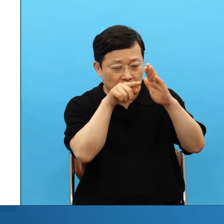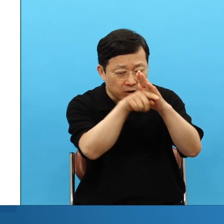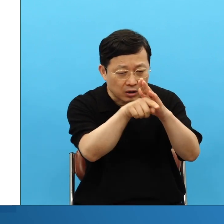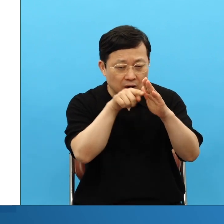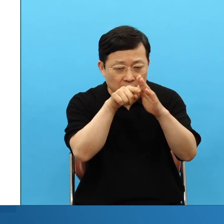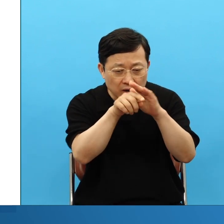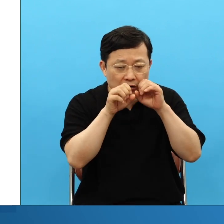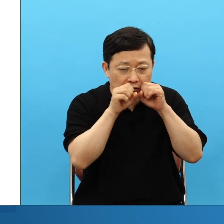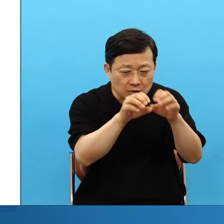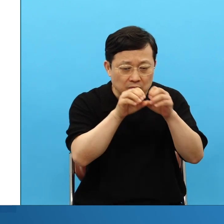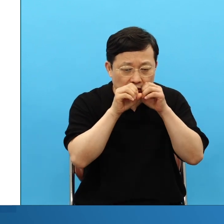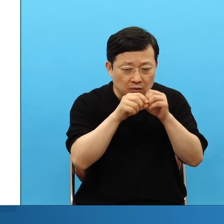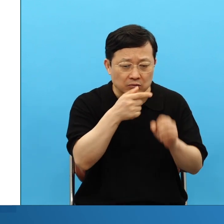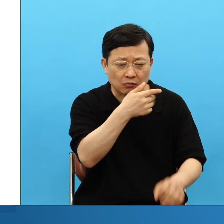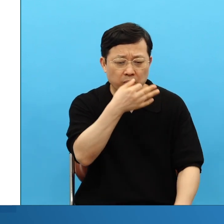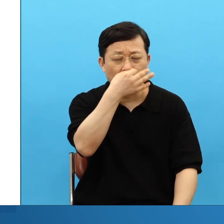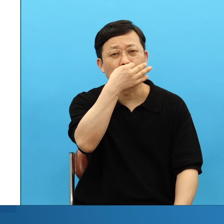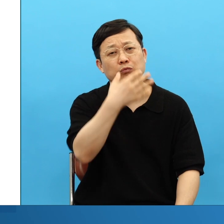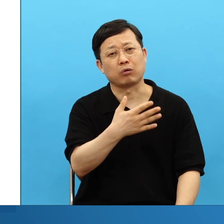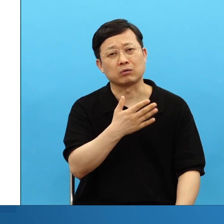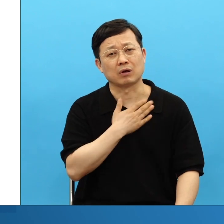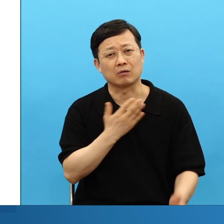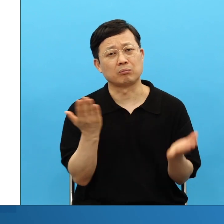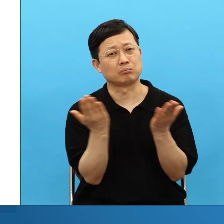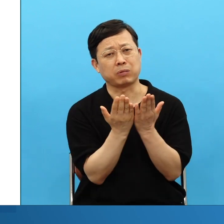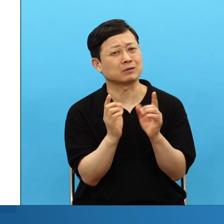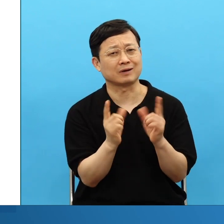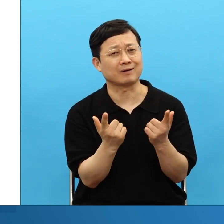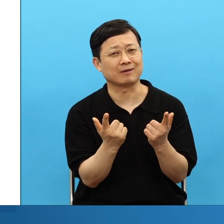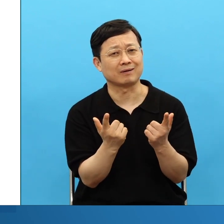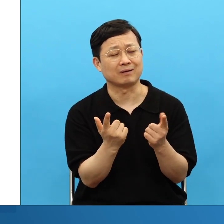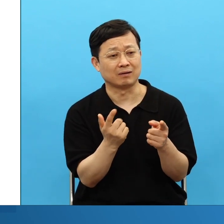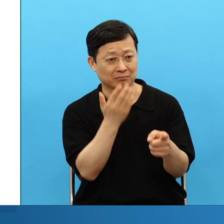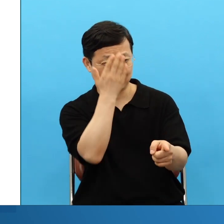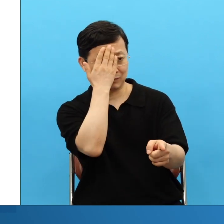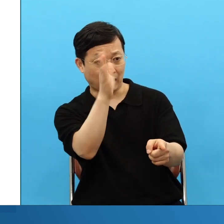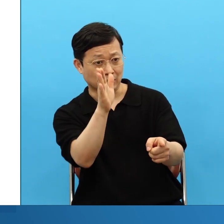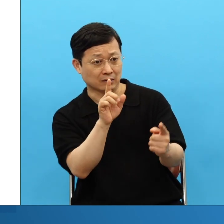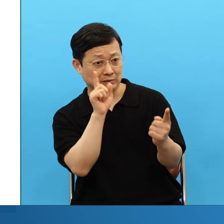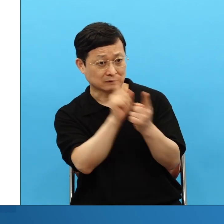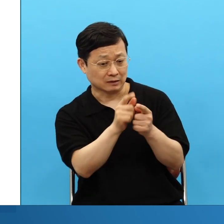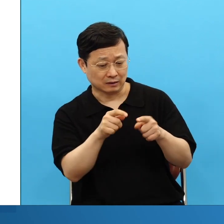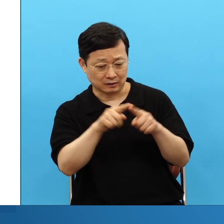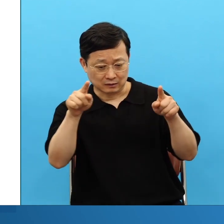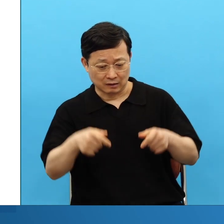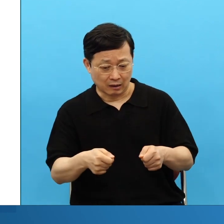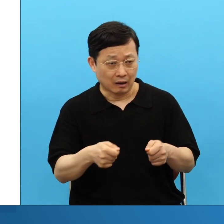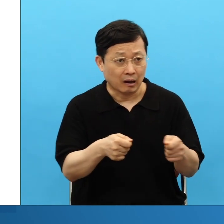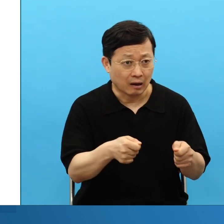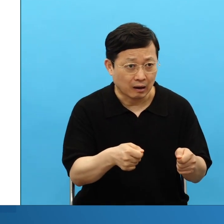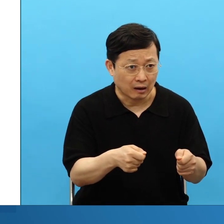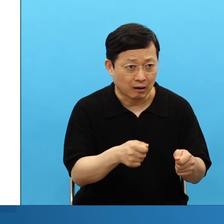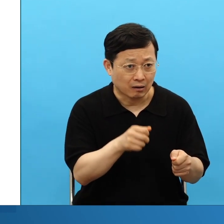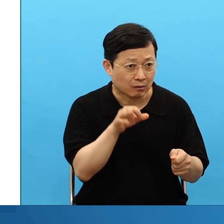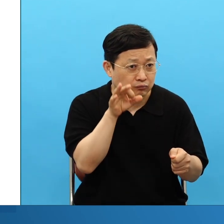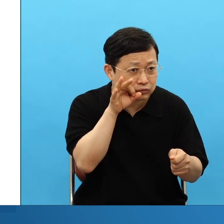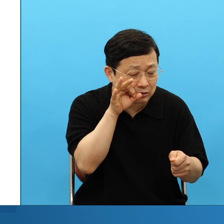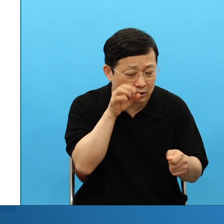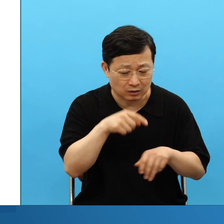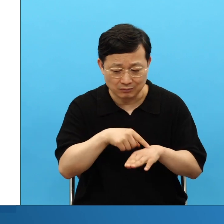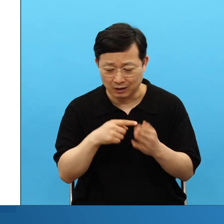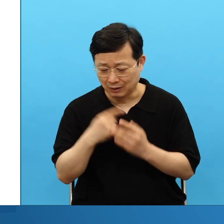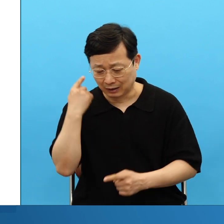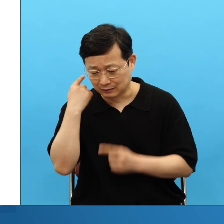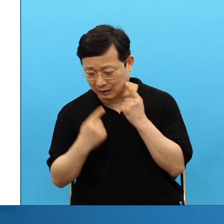너무 힘듭니다. 저하고 안 맞아요. 모르는 사람에게 전도지를 주면 안 받아가면 막 상처가